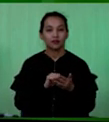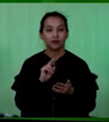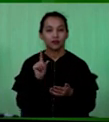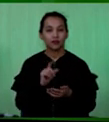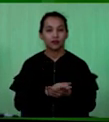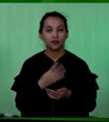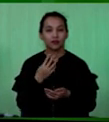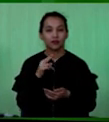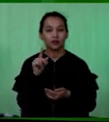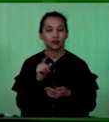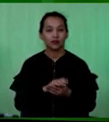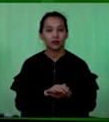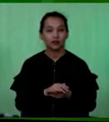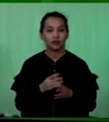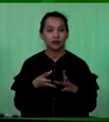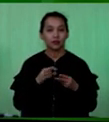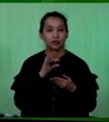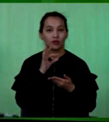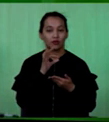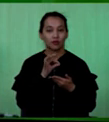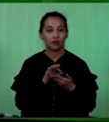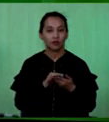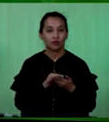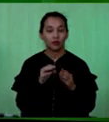bilan 4 kilogramning yig'indisi bu